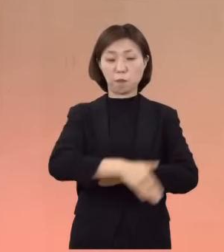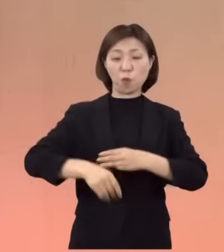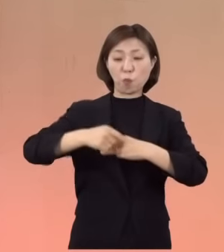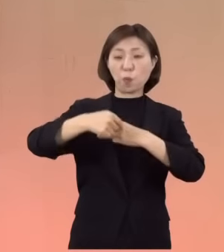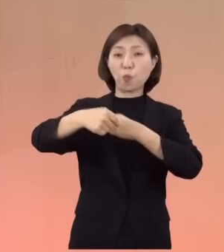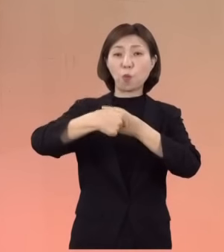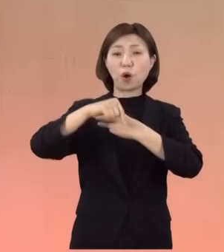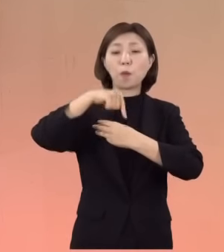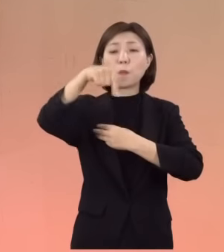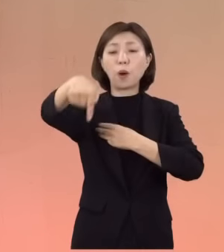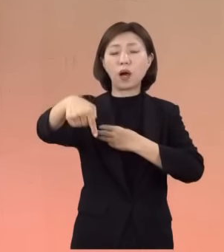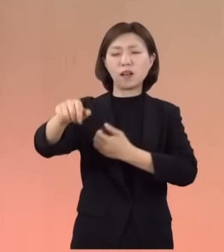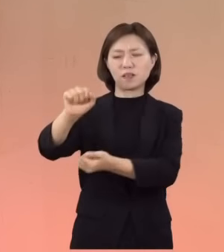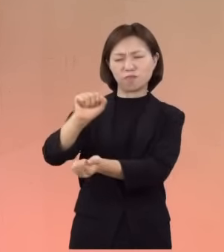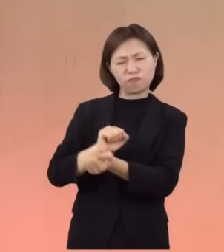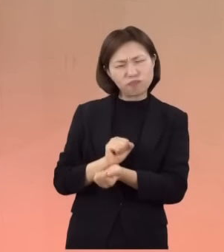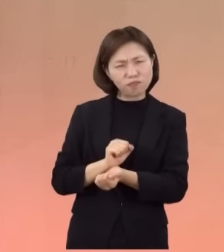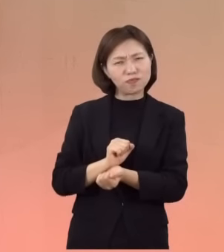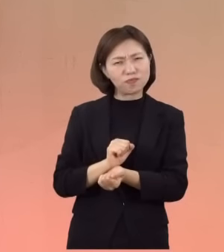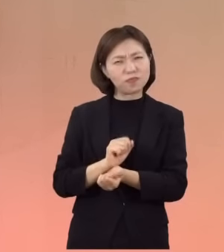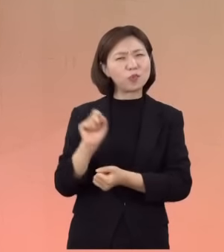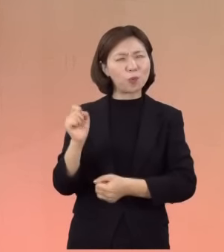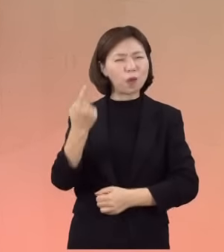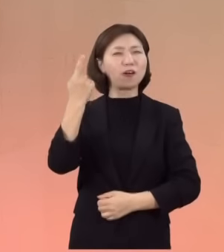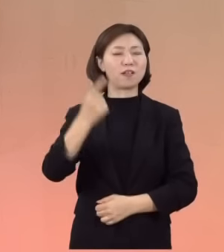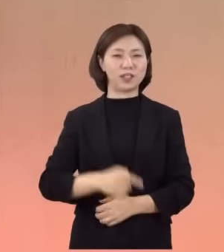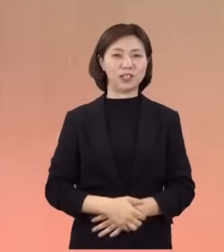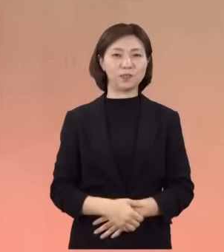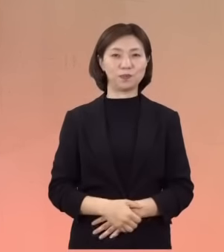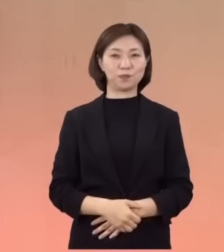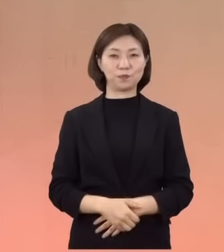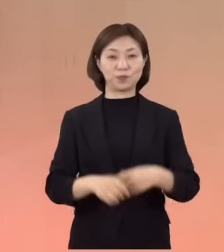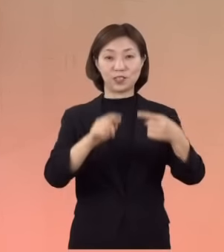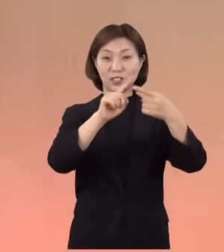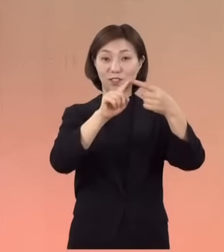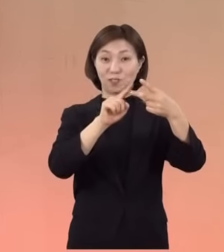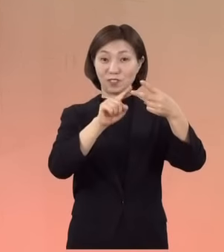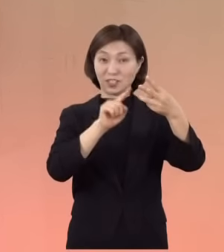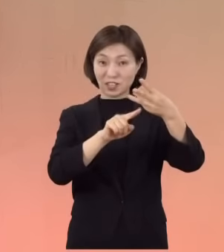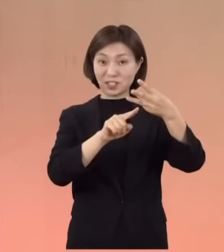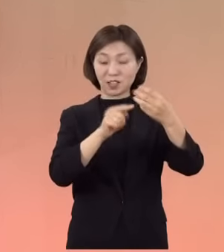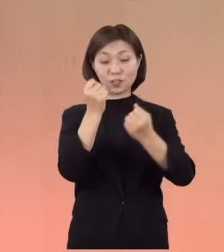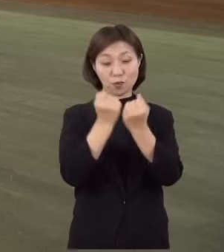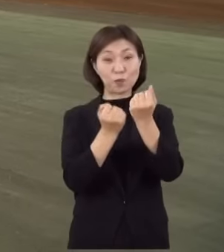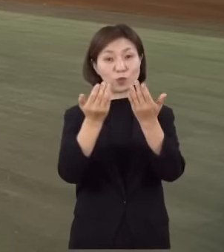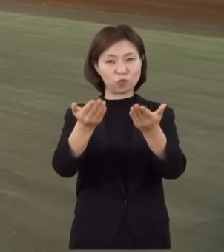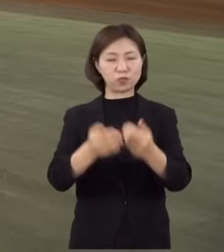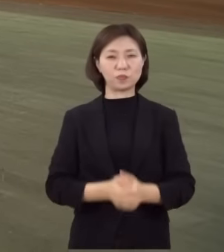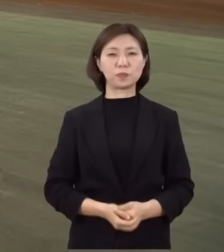환경에서 생긴 원인이다 한번 읽어